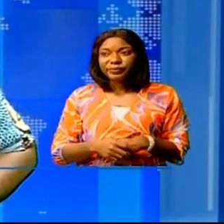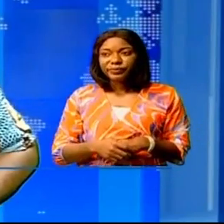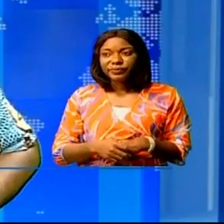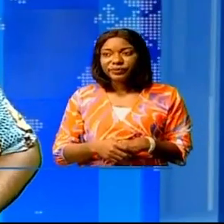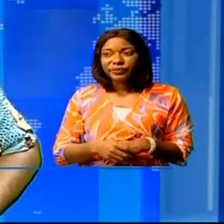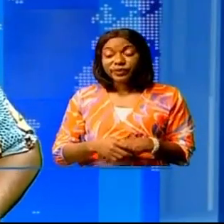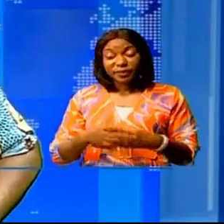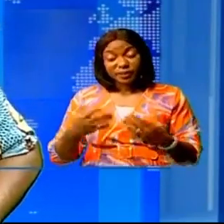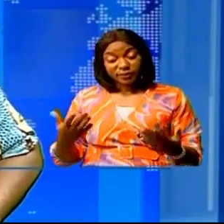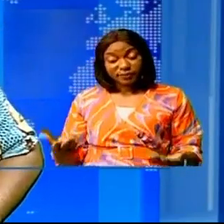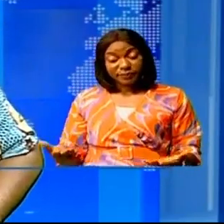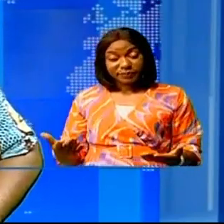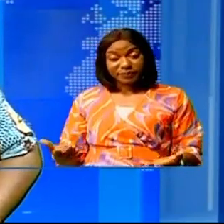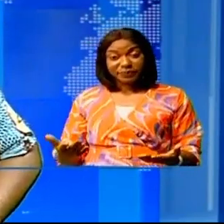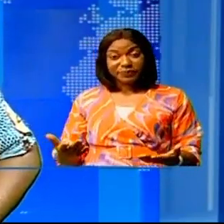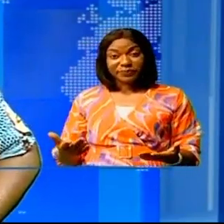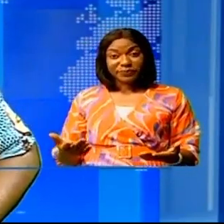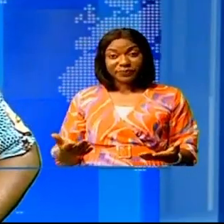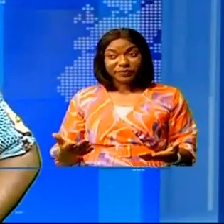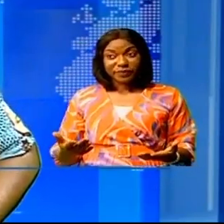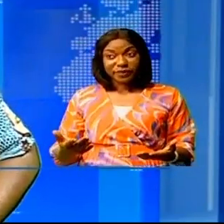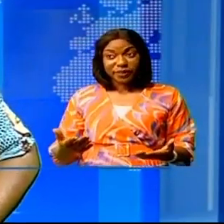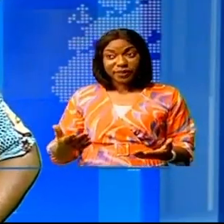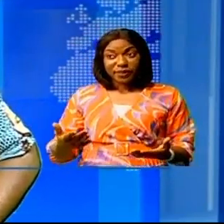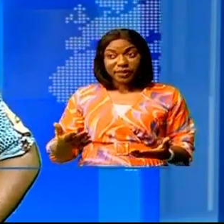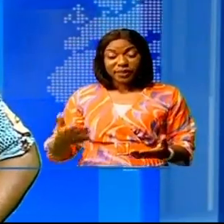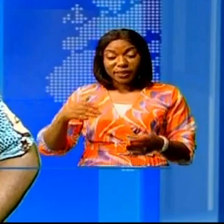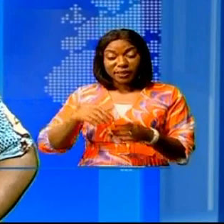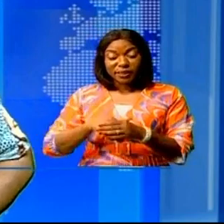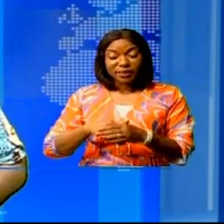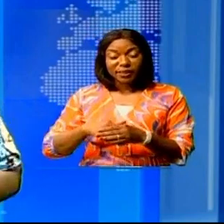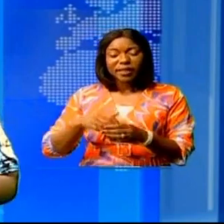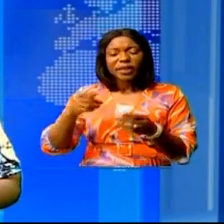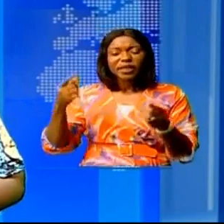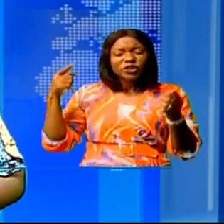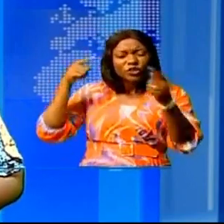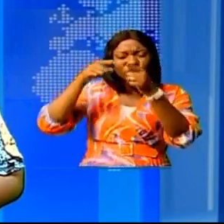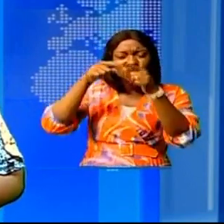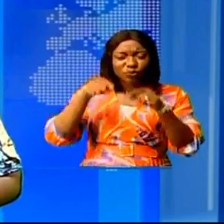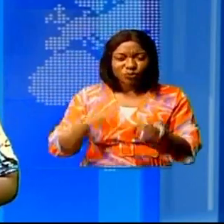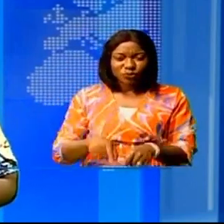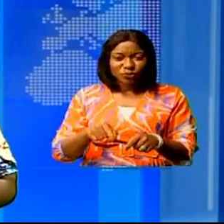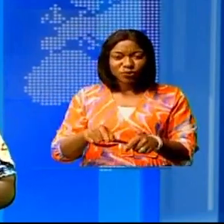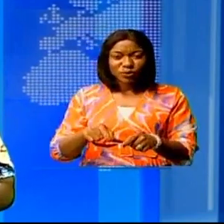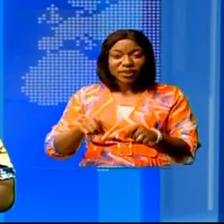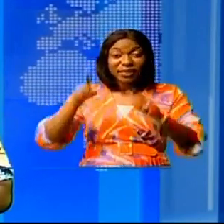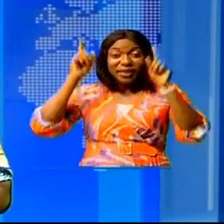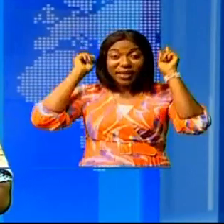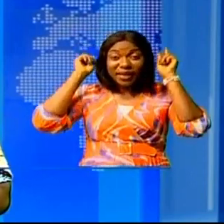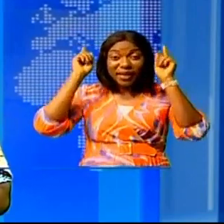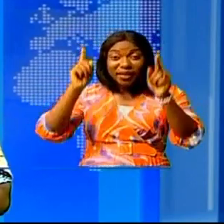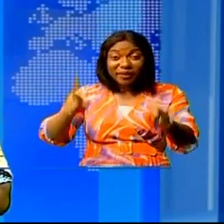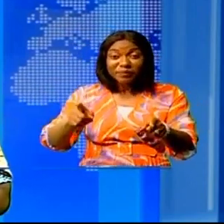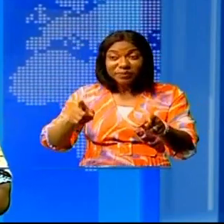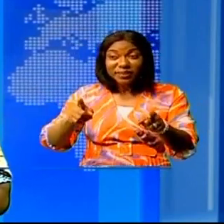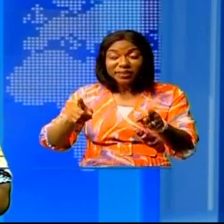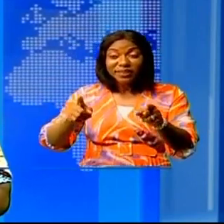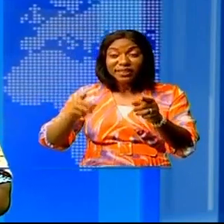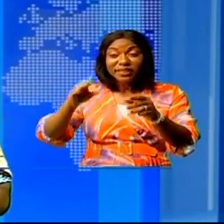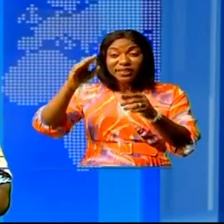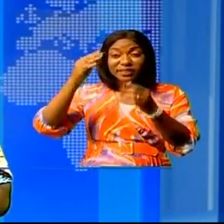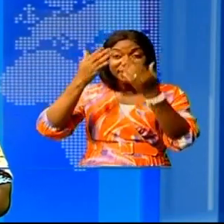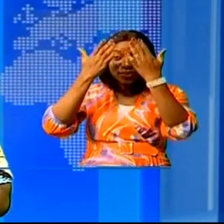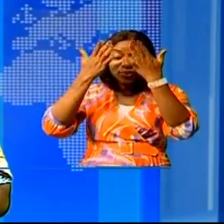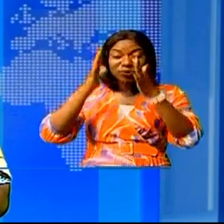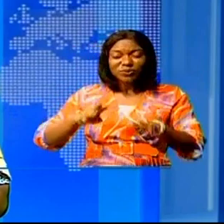non-mise en circulation de bus Transacadémia, les relogements aux hommes réhabilités et